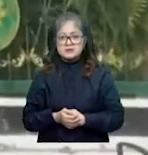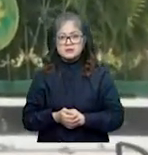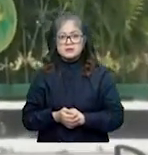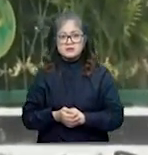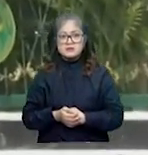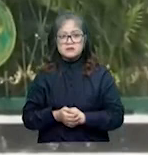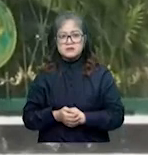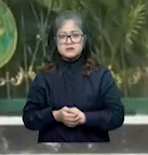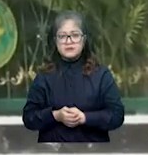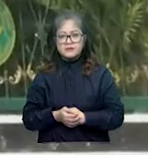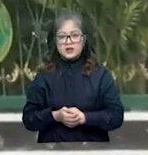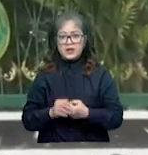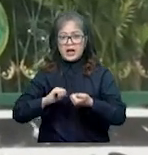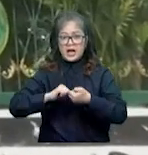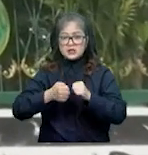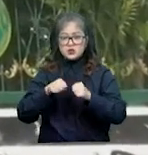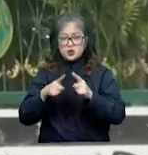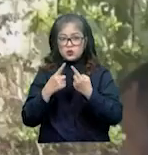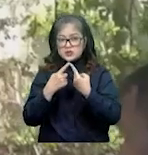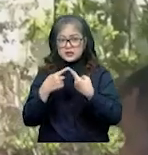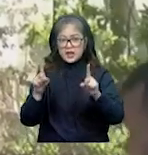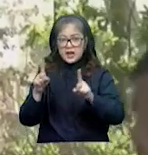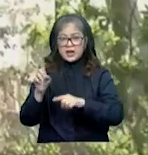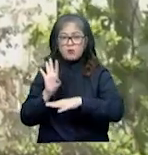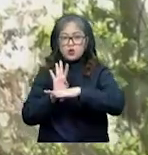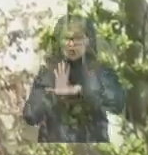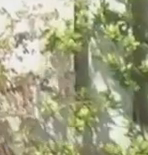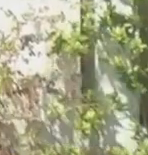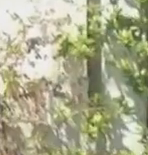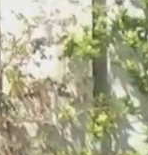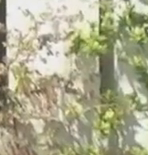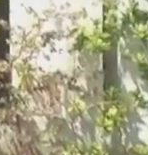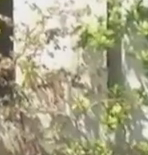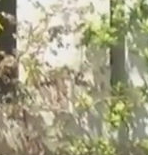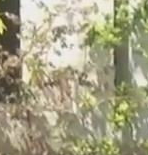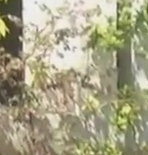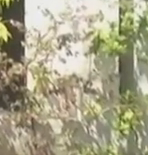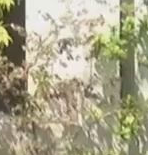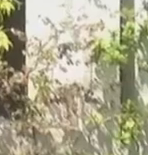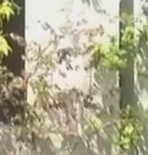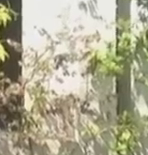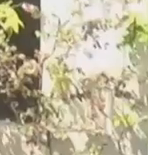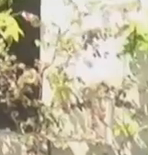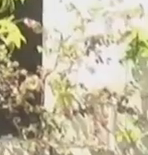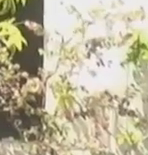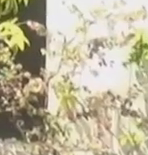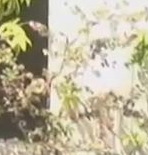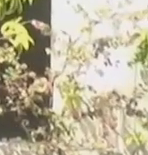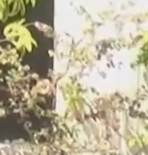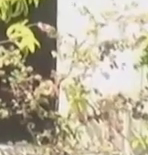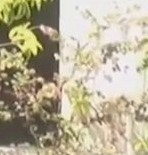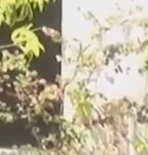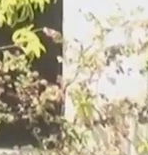Tingkat perceraian di Kabupaten Bojonegoro, Jawa Timur belakangan melonjak tinggi. Data Kantor Pengadilan Agama Kabupaten setempat hingga bulan